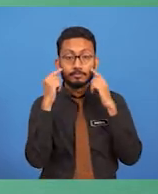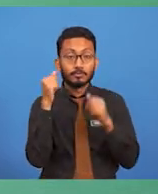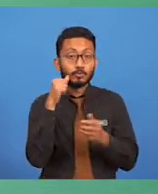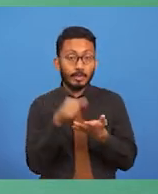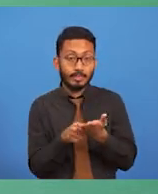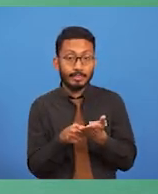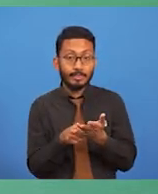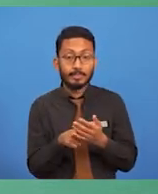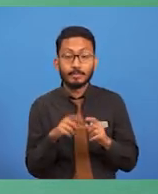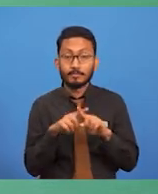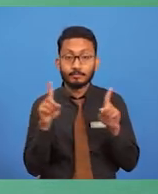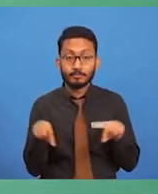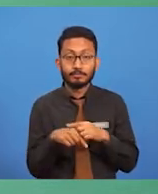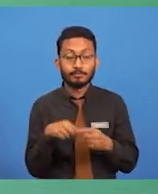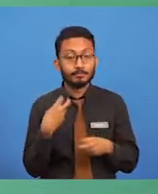sampul surat,